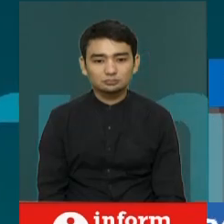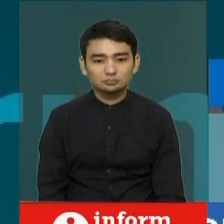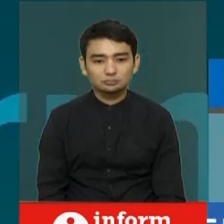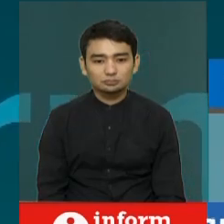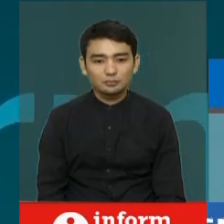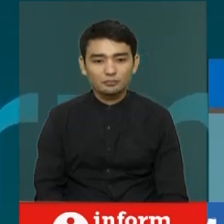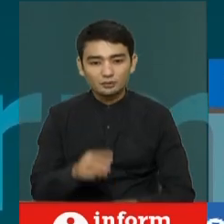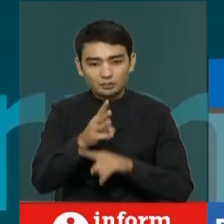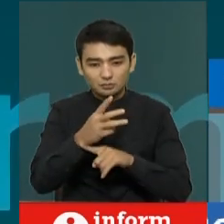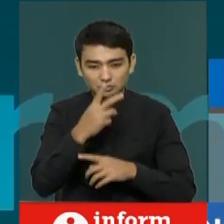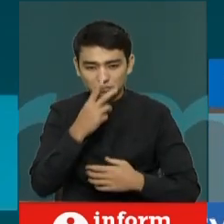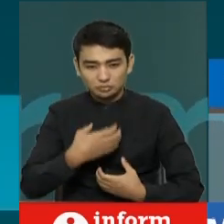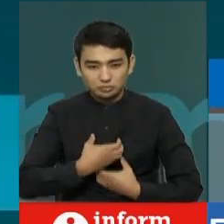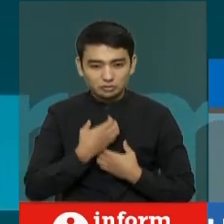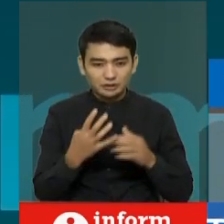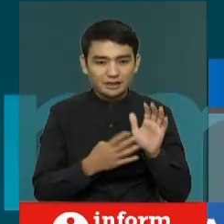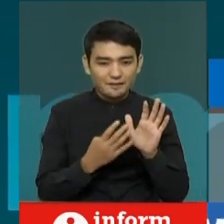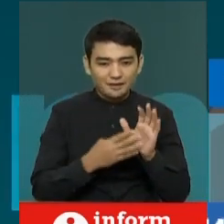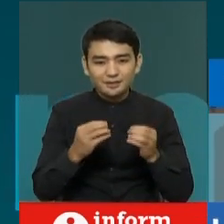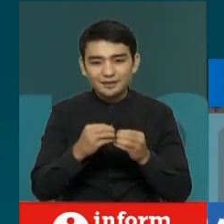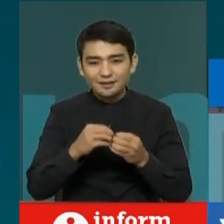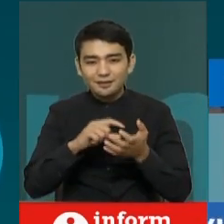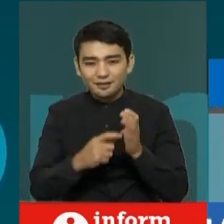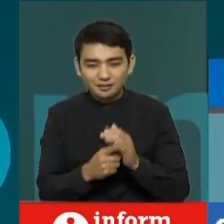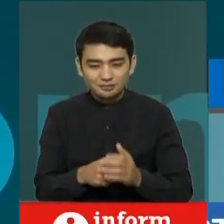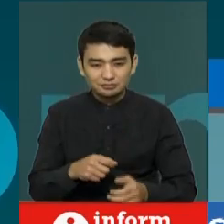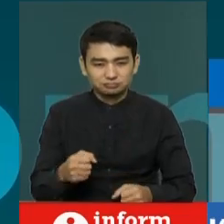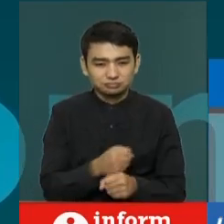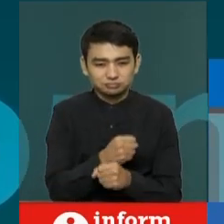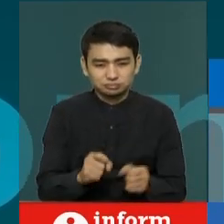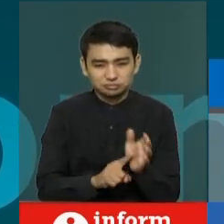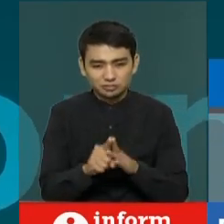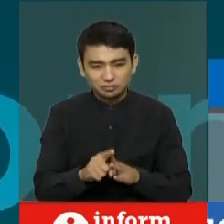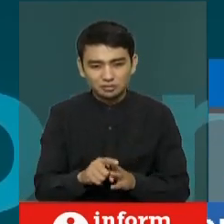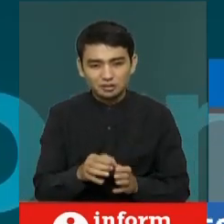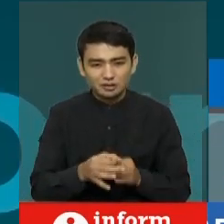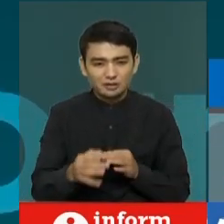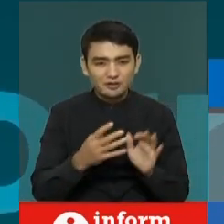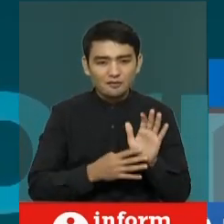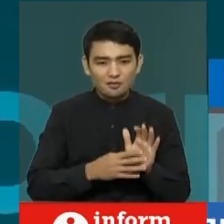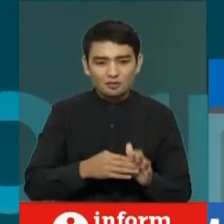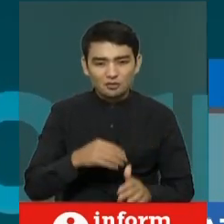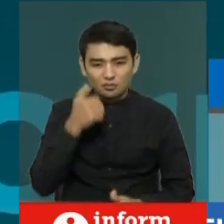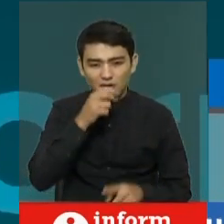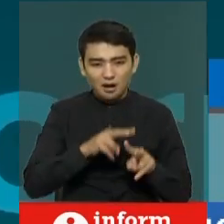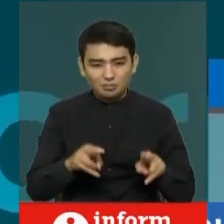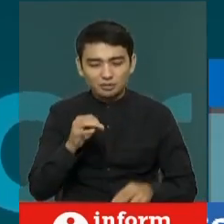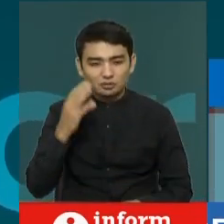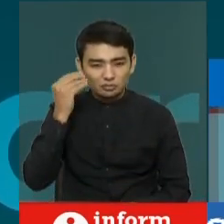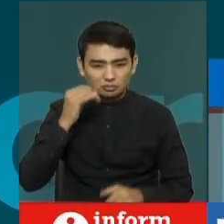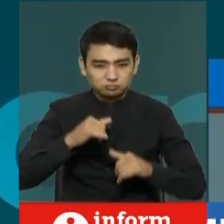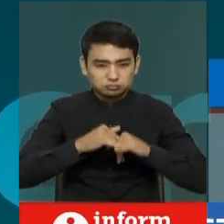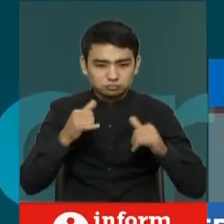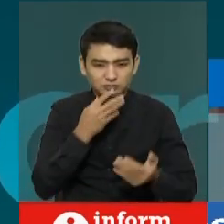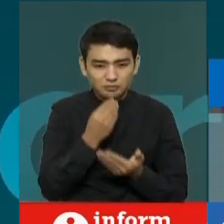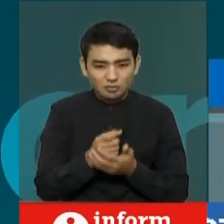Эти кадры пугают. Ученики 9 и 10 классов решили устроить разборки в стиле 90-х. Толпа побольше, задавив численностью, обратила в бег